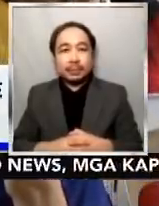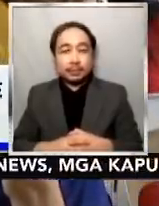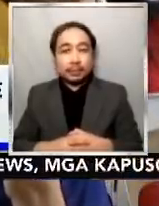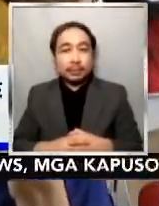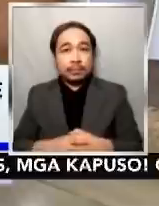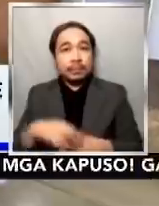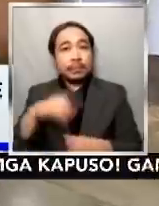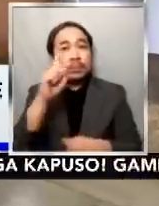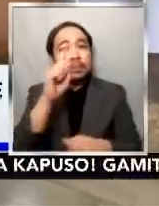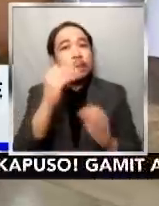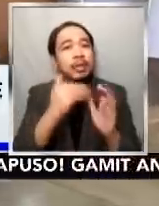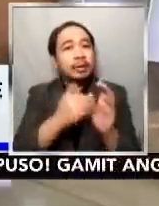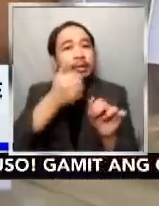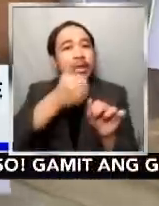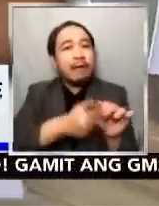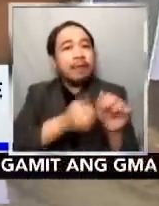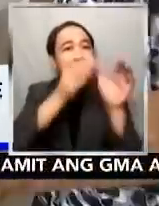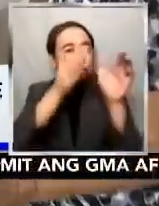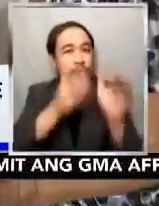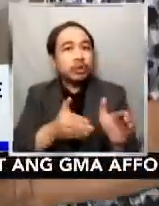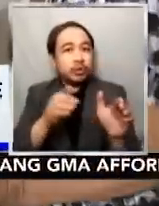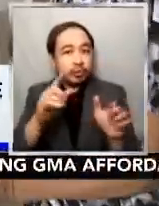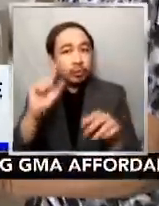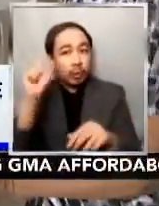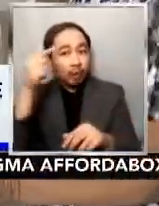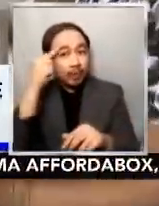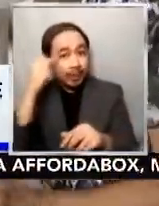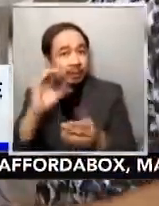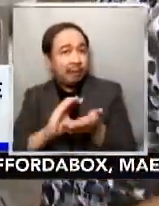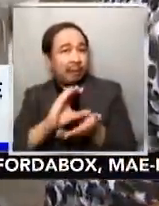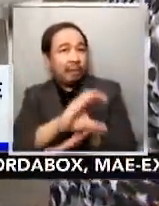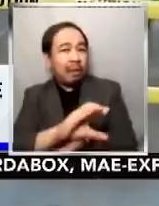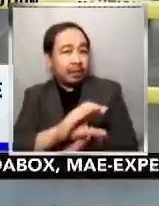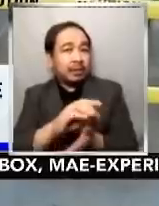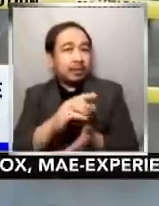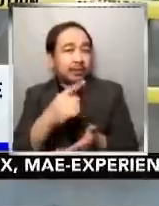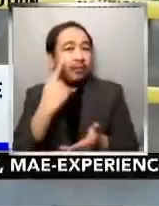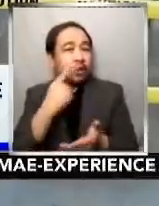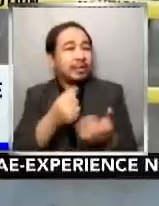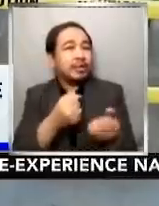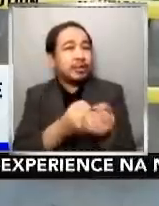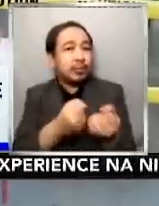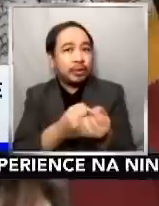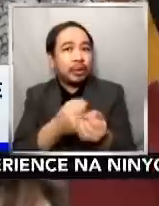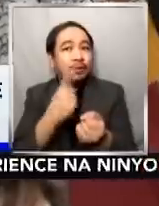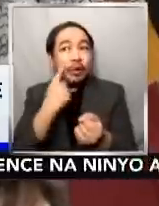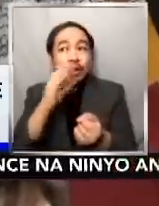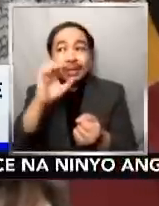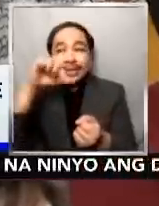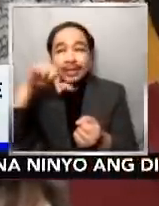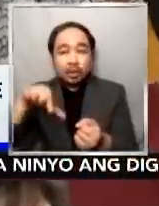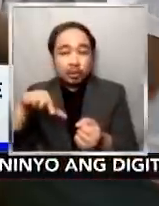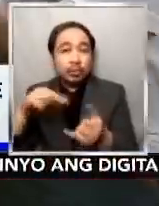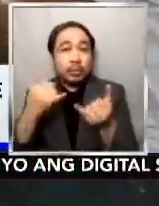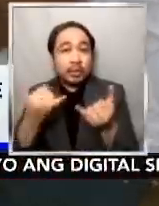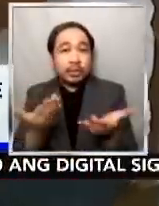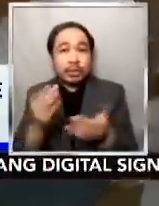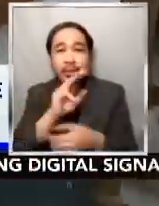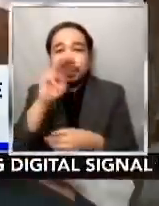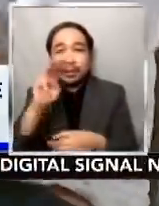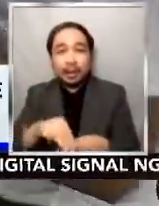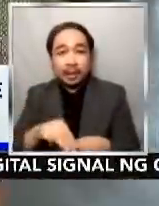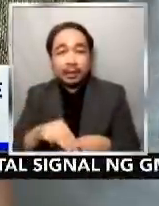1,000 piso kada tao ang inilaan ng gobyerno na ayuda para sa mga pinakaapektado ng pagdedeklara ng Enhanced Community Quarantine sa Metro Manila,